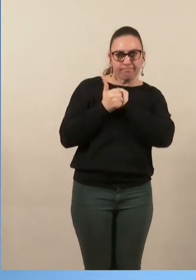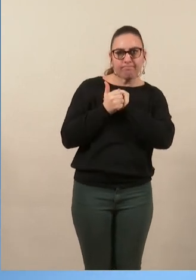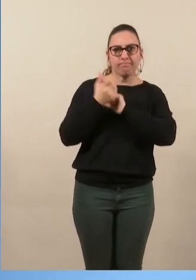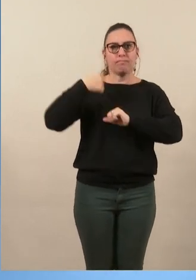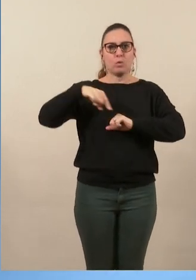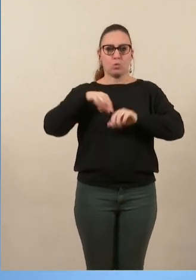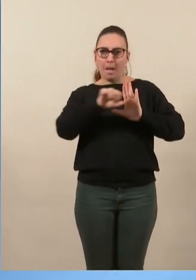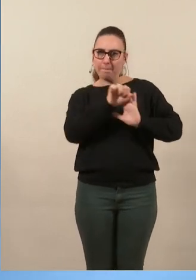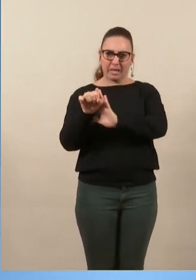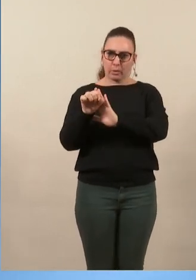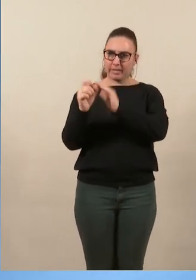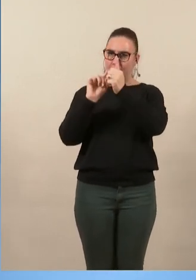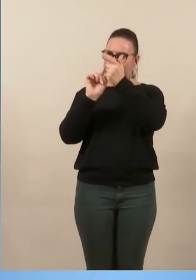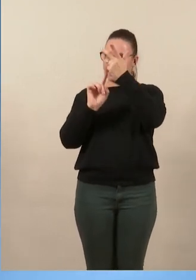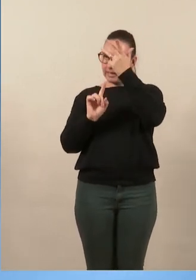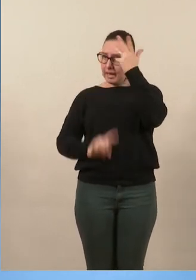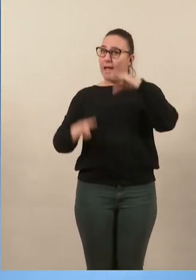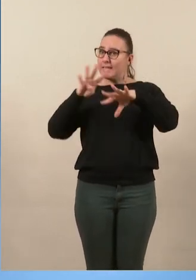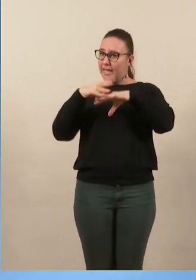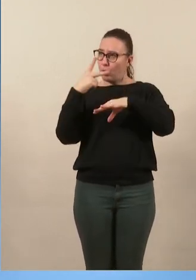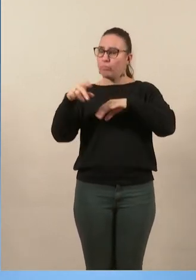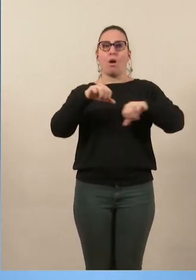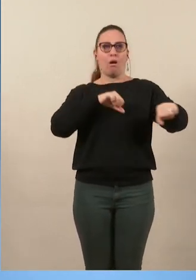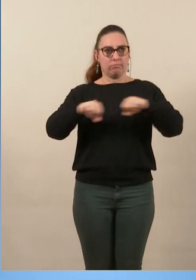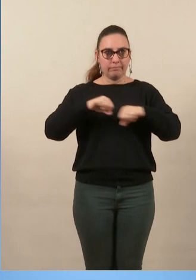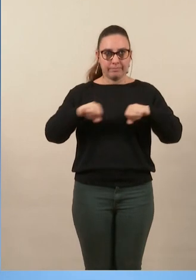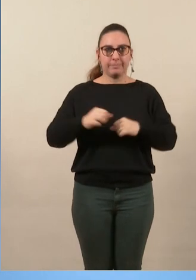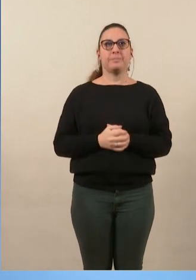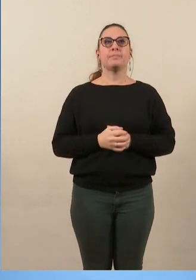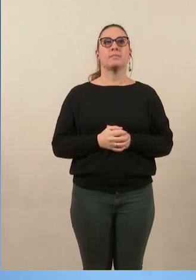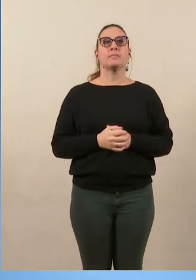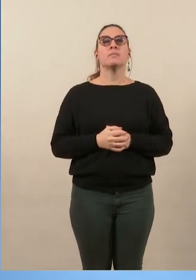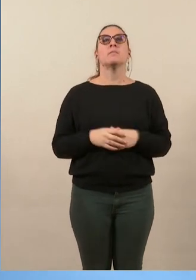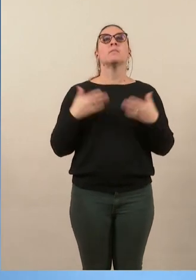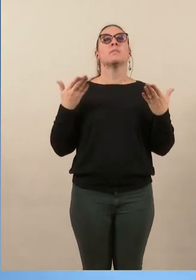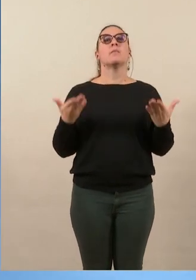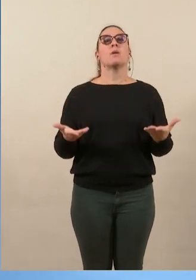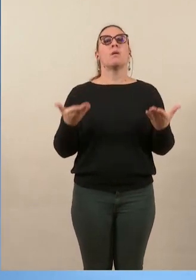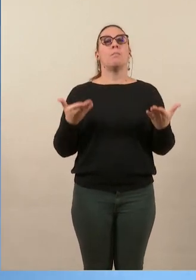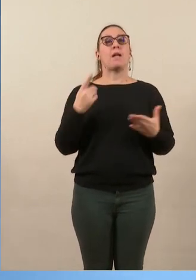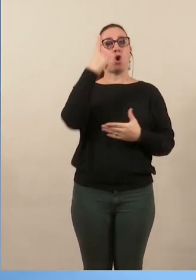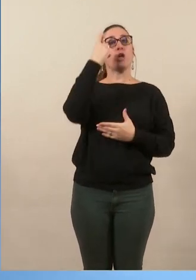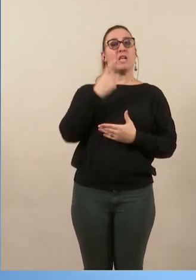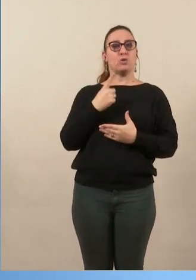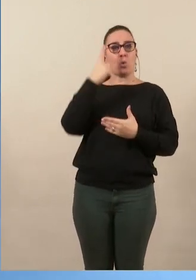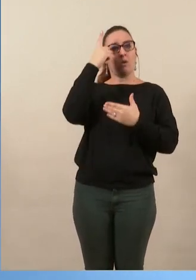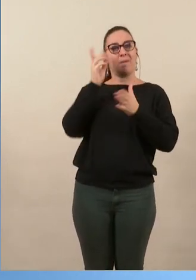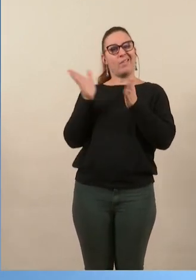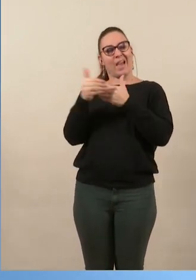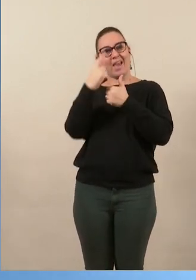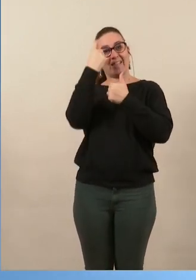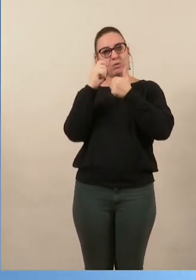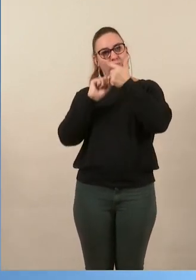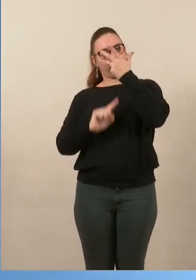les priorités que vous soulevez pour la vie de votre secteur venons-en maintenant à votre question ou vos questions